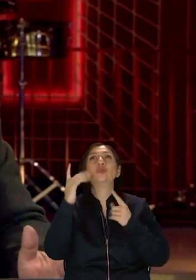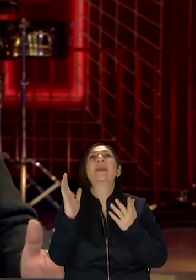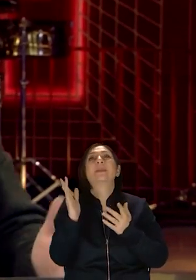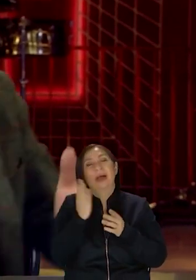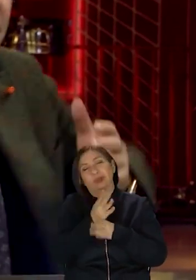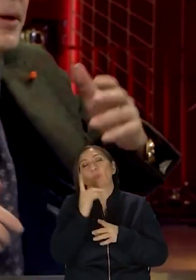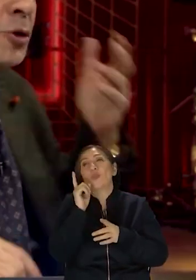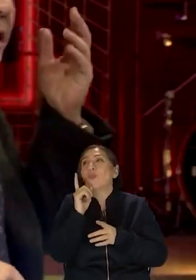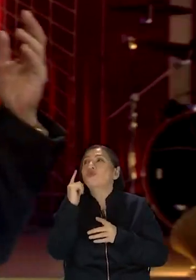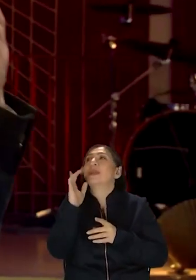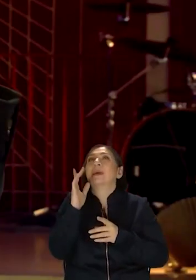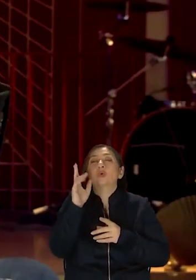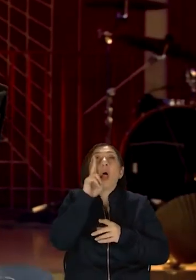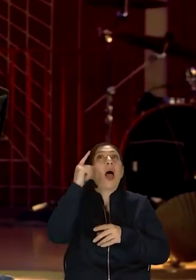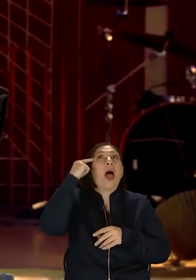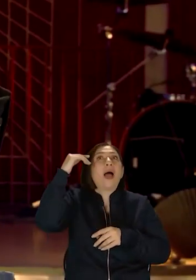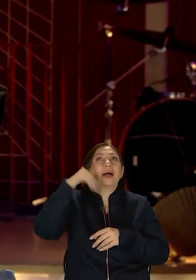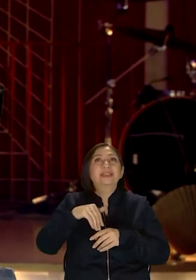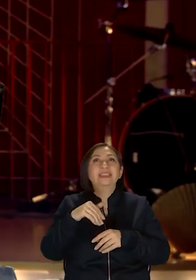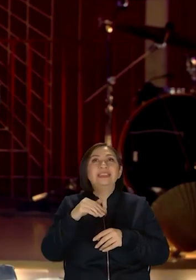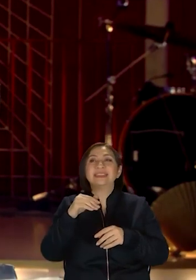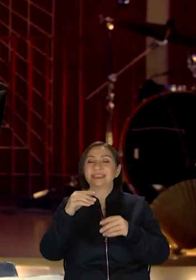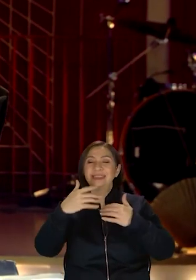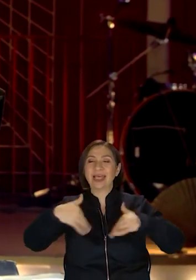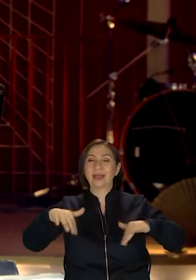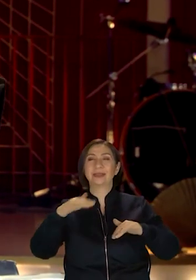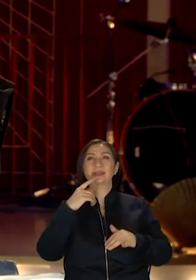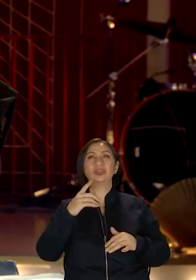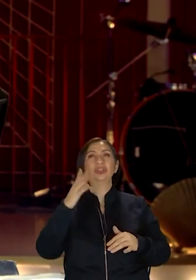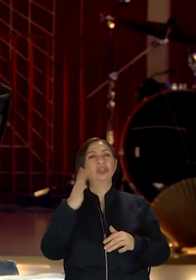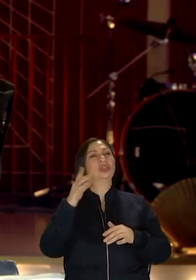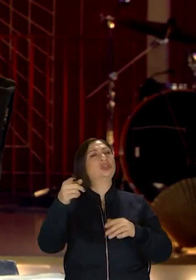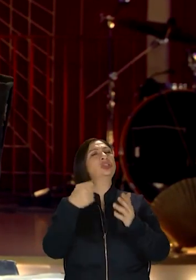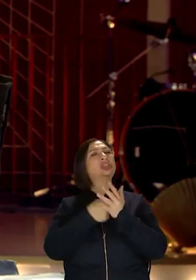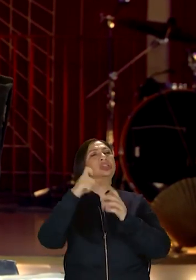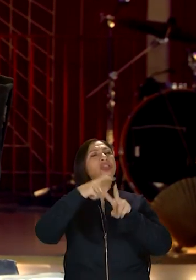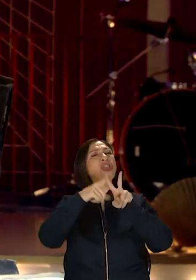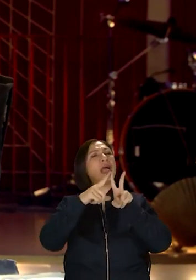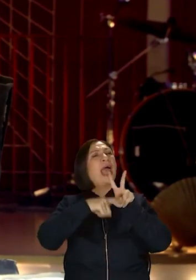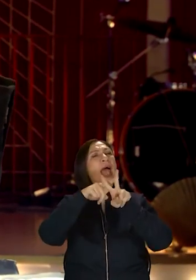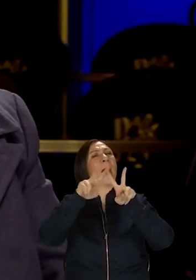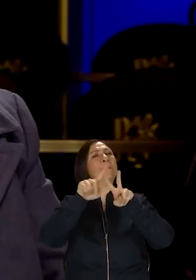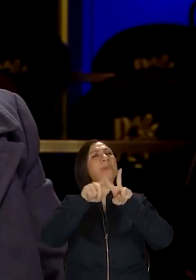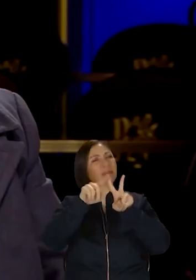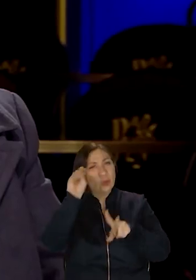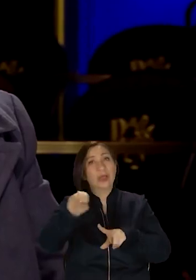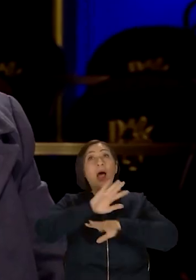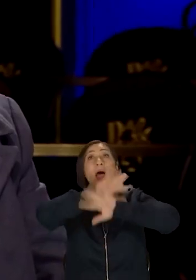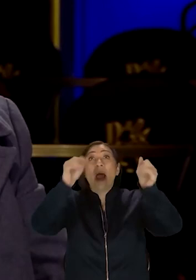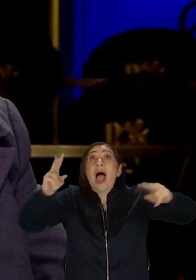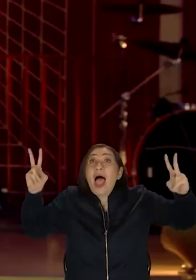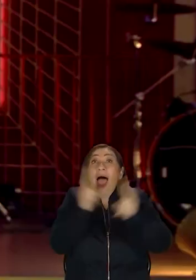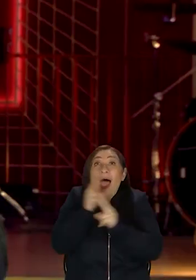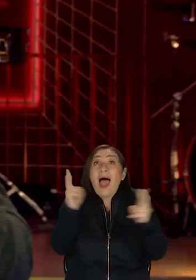düşünmedim de. Düşünmedim de son anda aklıma geldi. Sahnede dedim ki, lan dedim çocuğun ismini Can Yaman mı koysak acaba dedim. Abi